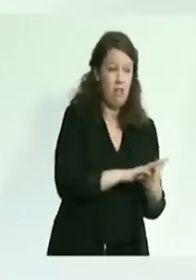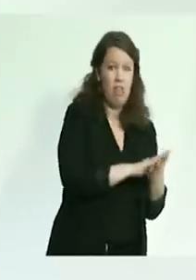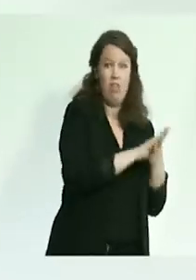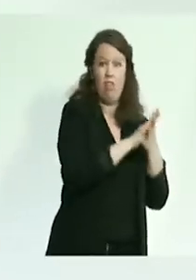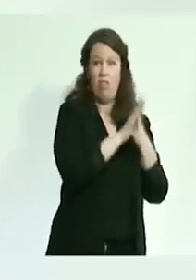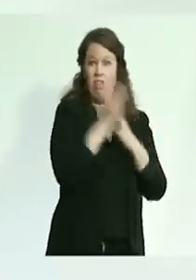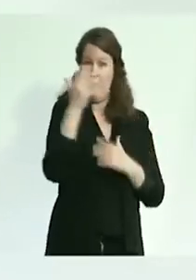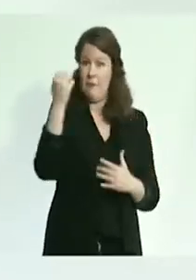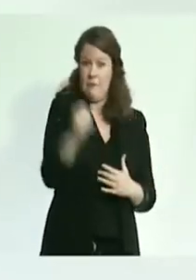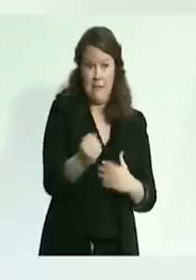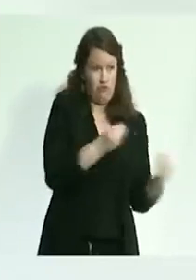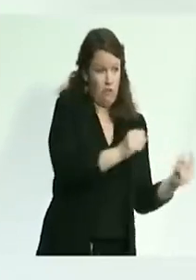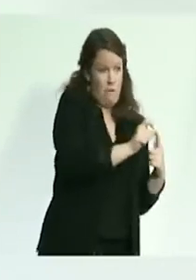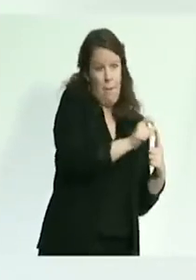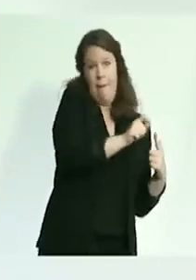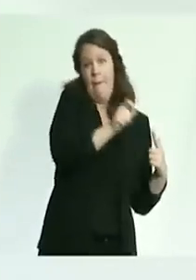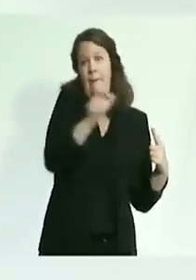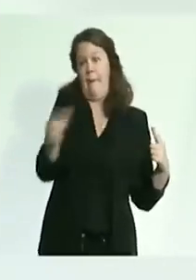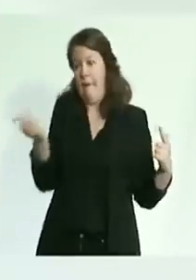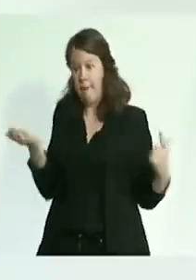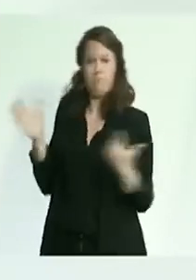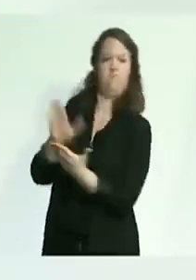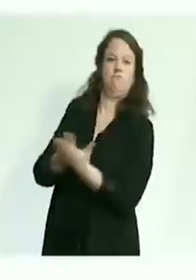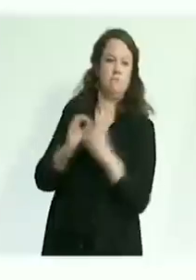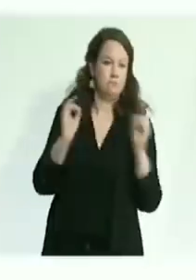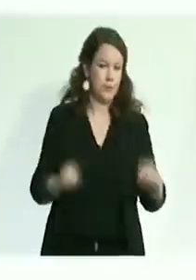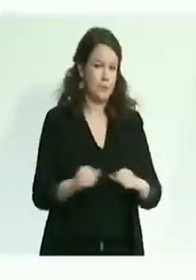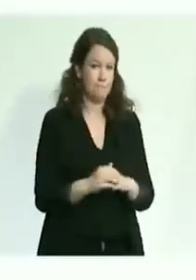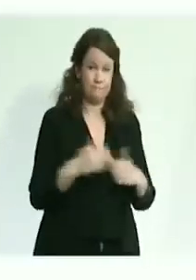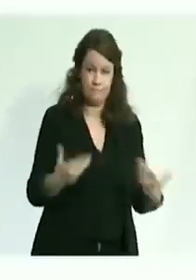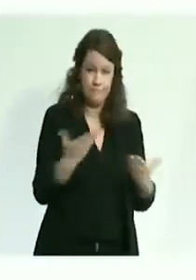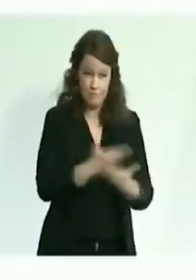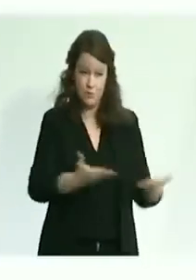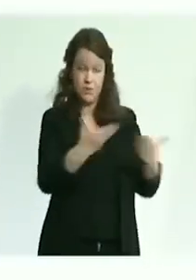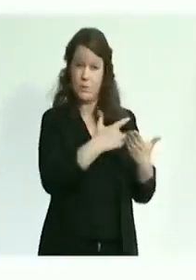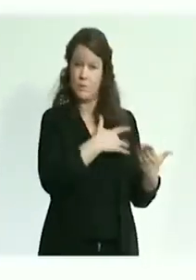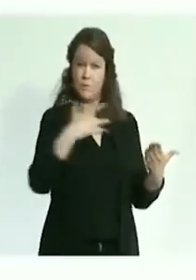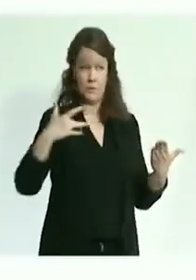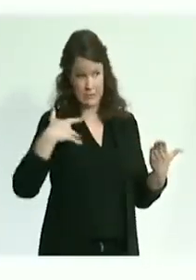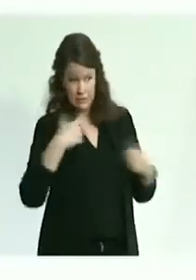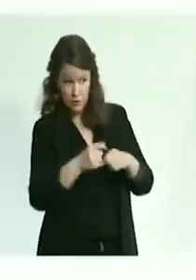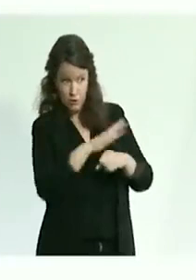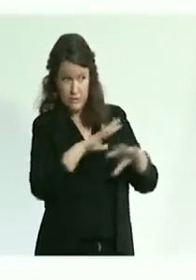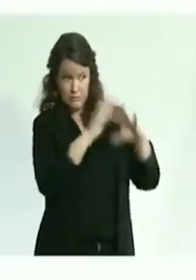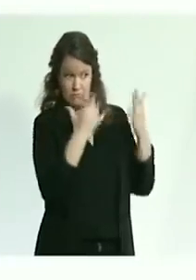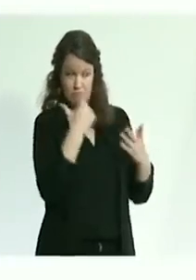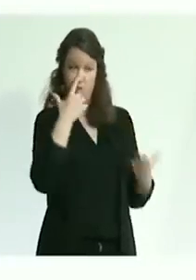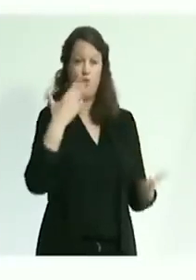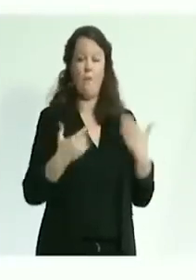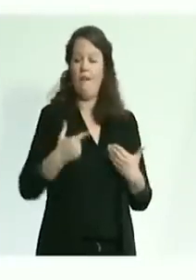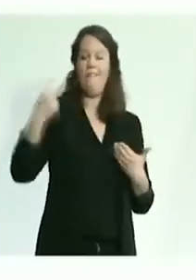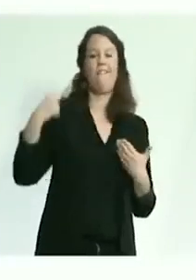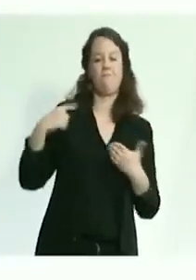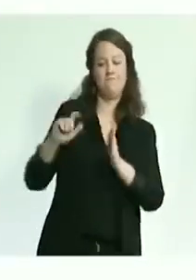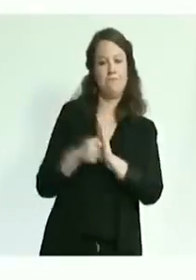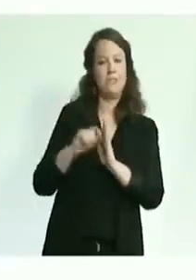augmente trop fort. De fait, la pression sanitaire atteint désormais des niveaux similaires à ceux constatés lorsque nous approchions du pic